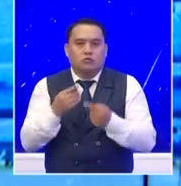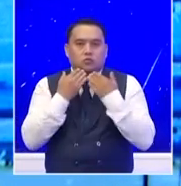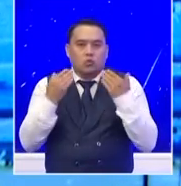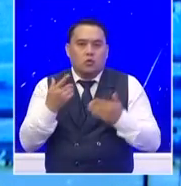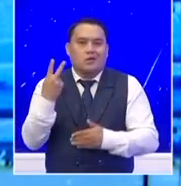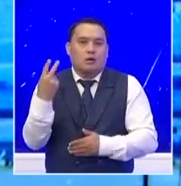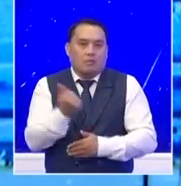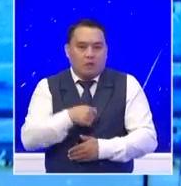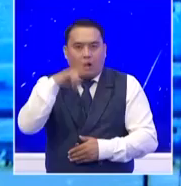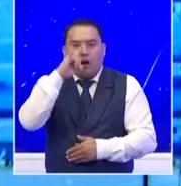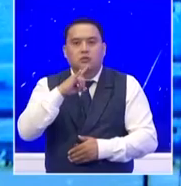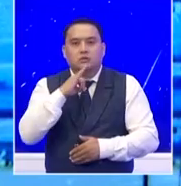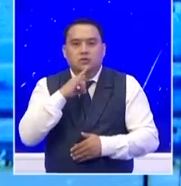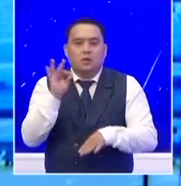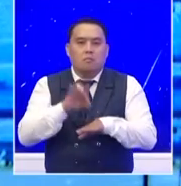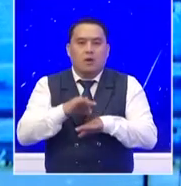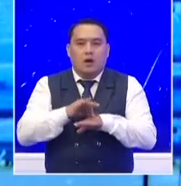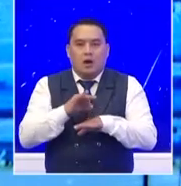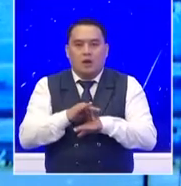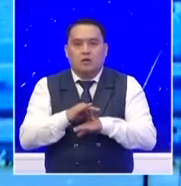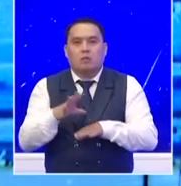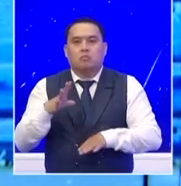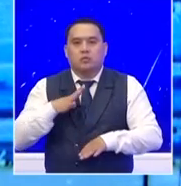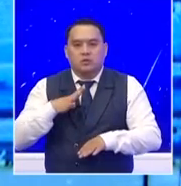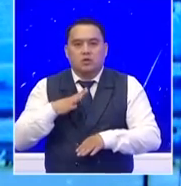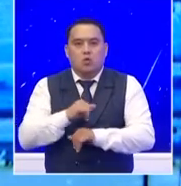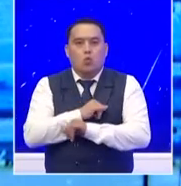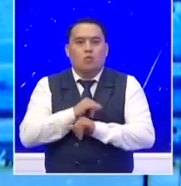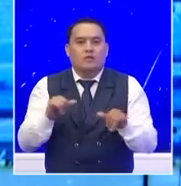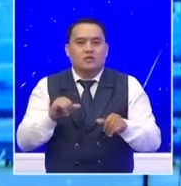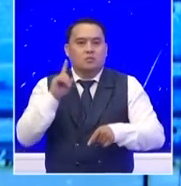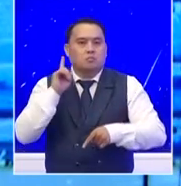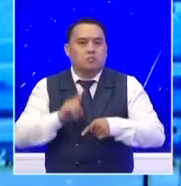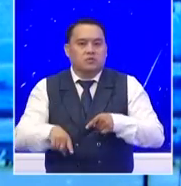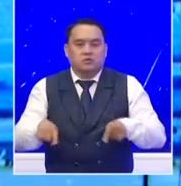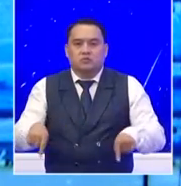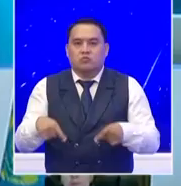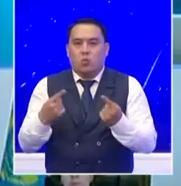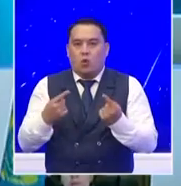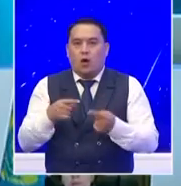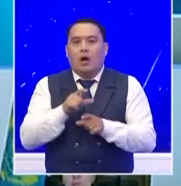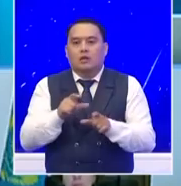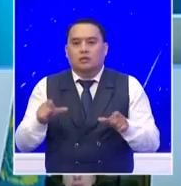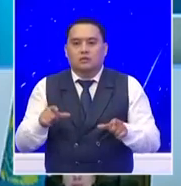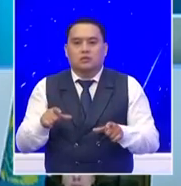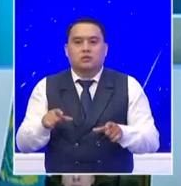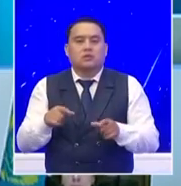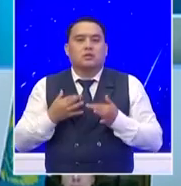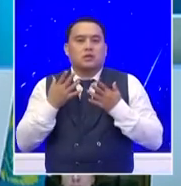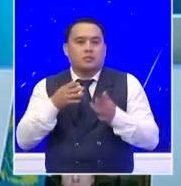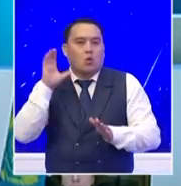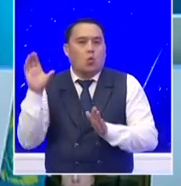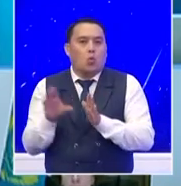2 аптада Қазақстанда індеттің ілмегіне іліккендер саны күрт өскен. Негізгі себеп адамдардың санитарлық